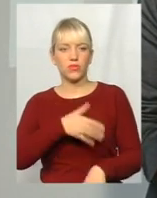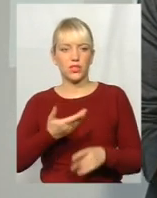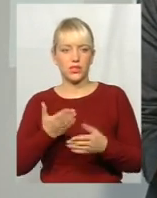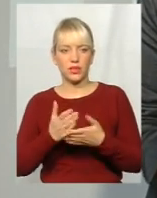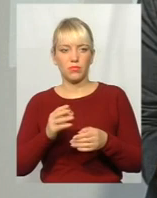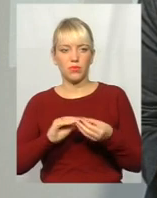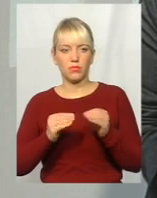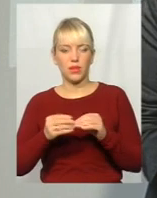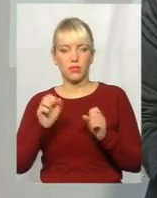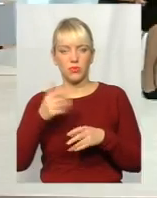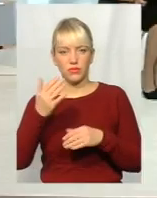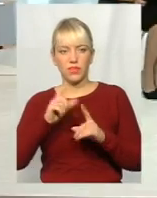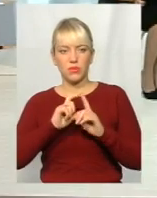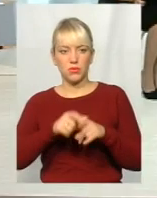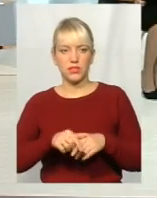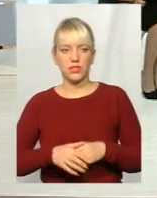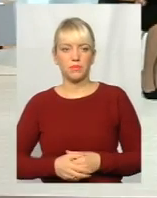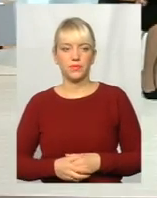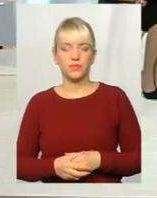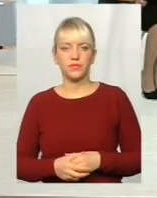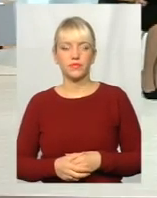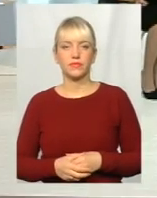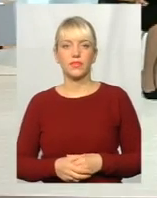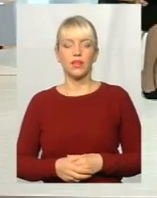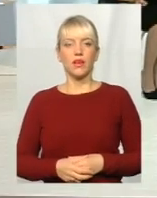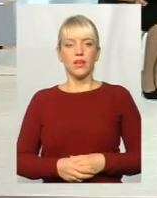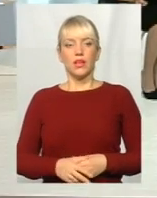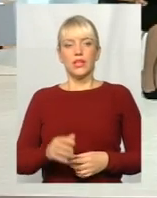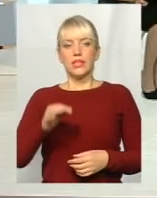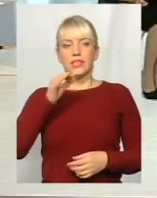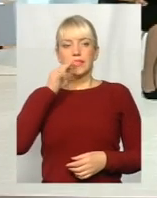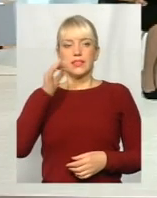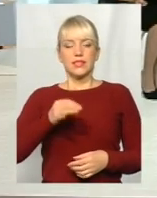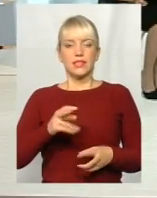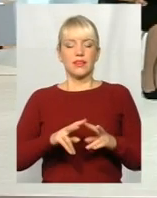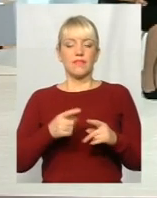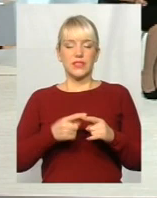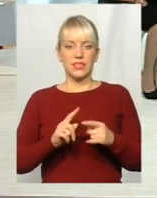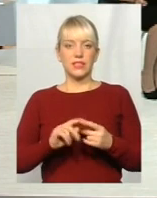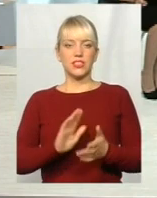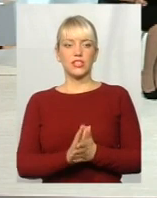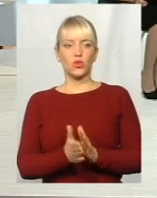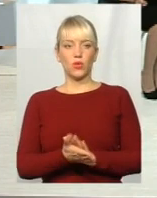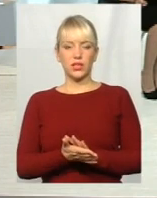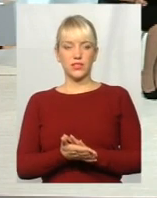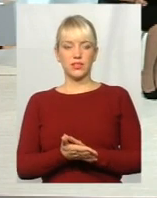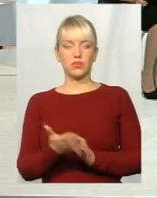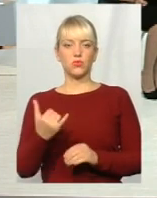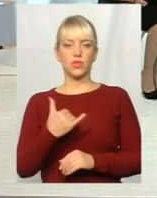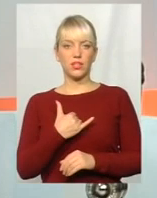Сергій, можливо, ви дасте питання, ну, відповідь на це питання? Сказати, якби аналогічні ситуації у